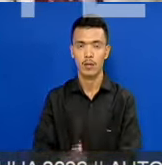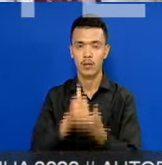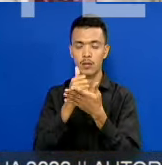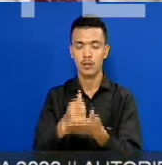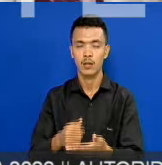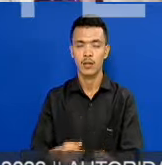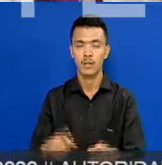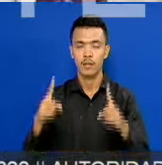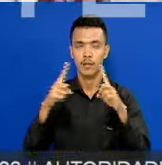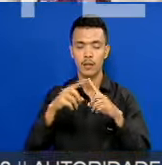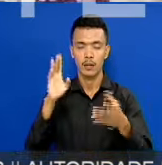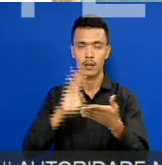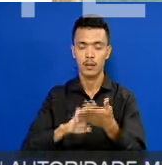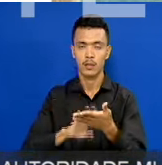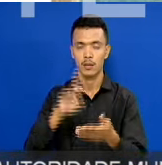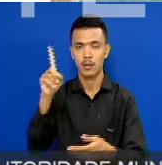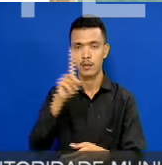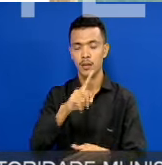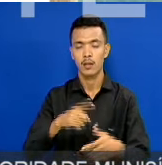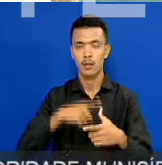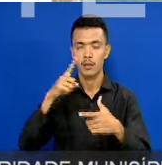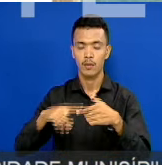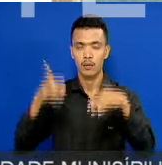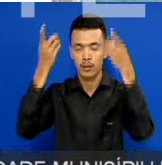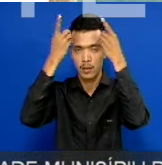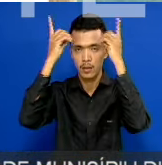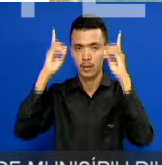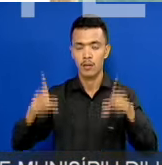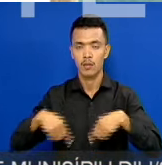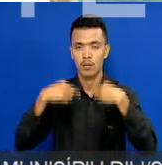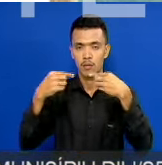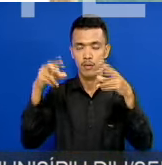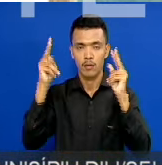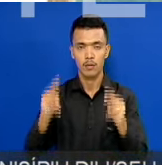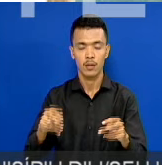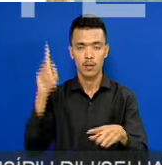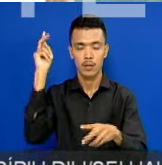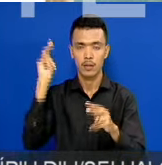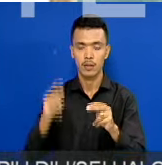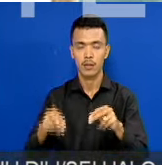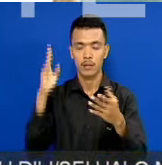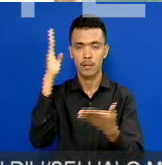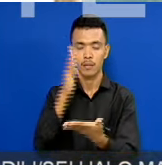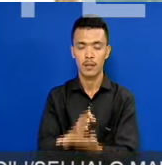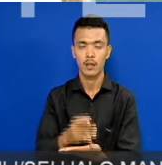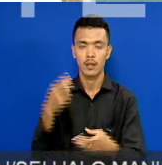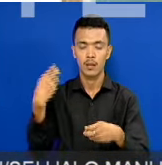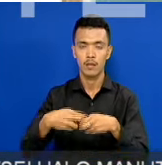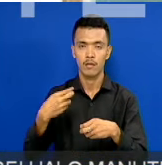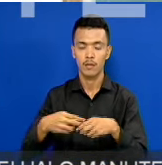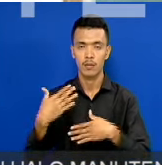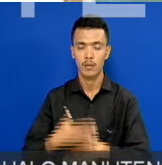bele ajuda ba escola ide dak ninian. Be depois de sirkular netun obrigasaun sira tenge para. Entau nine efeti nene maka agora dadau